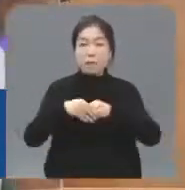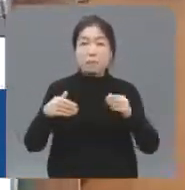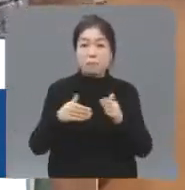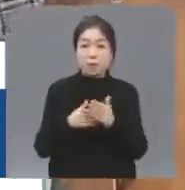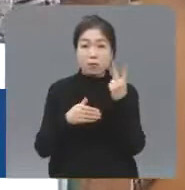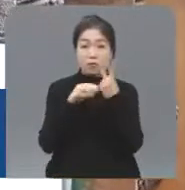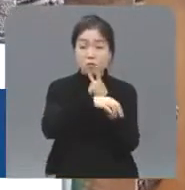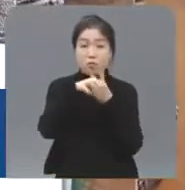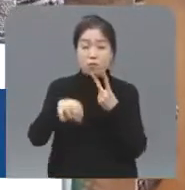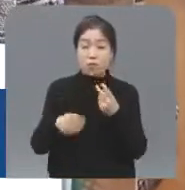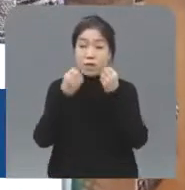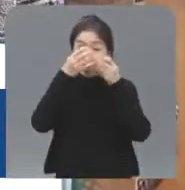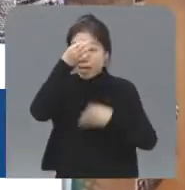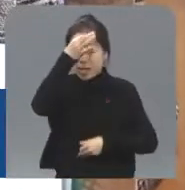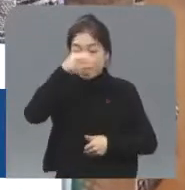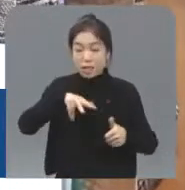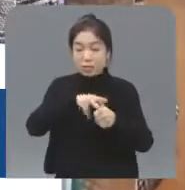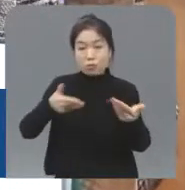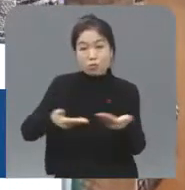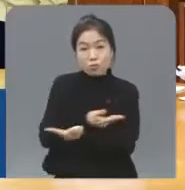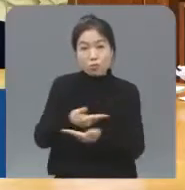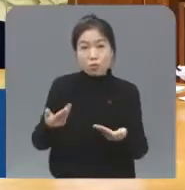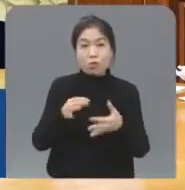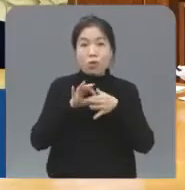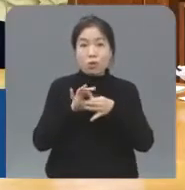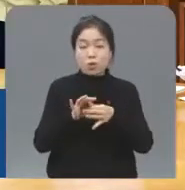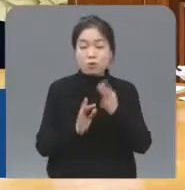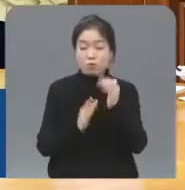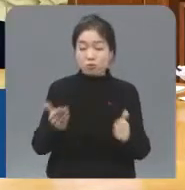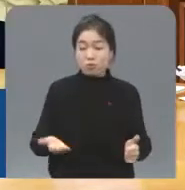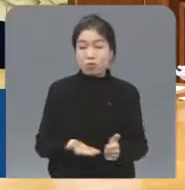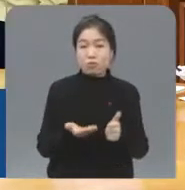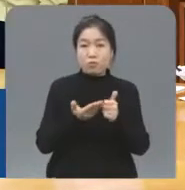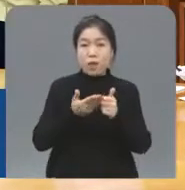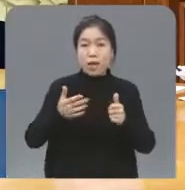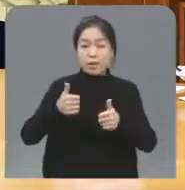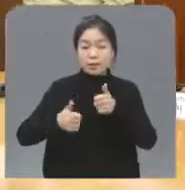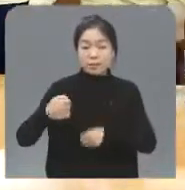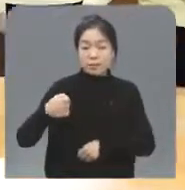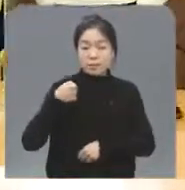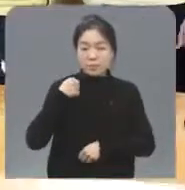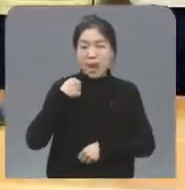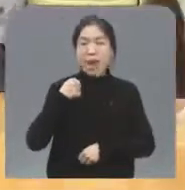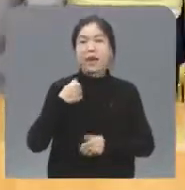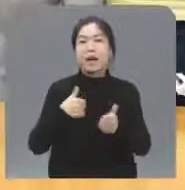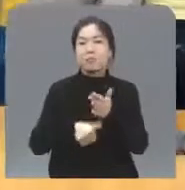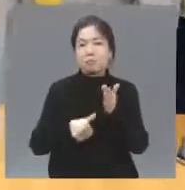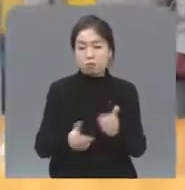기관은 신기술 정보 교류를 통한 산림자원 육성과 경쟁력 있는 임산물